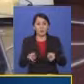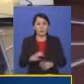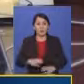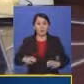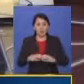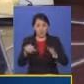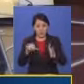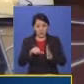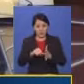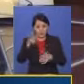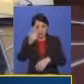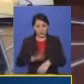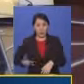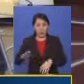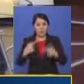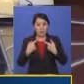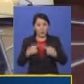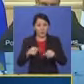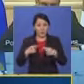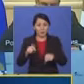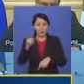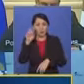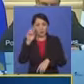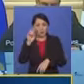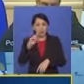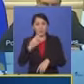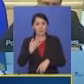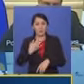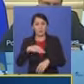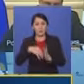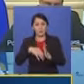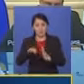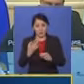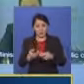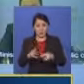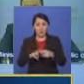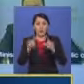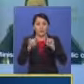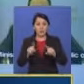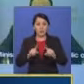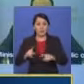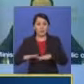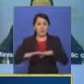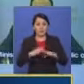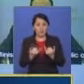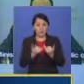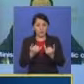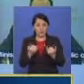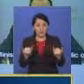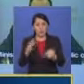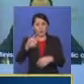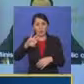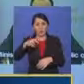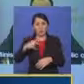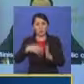басшысы одаққа мүше елдер арасында сауданың көлемі мен тұрақтылықтың арттырудың маңызы зор дейді. Әсіресе инвестициялық қызметтің